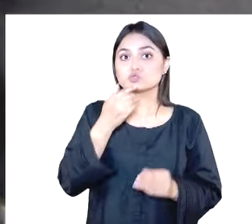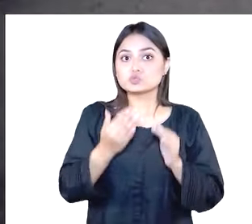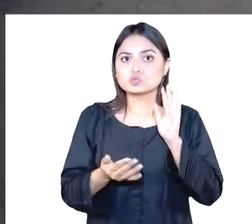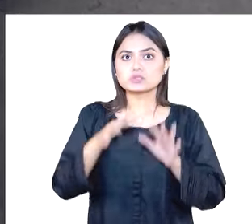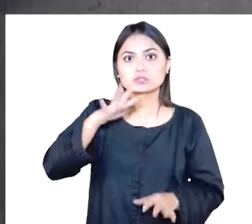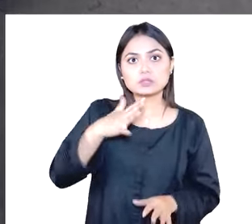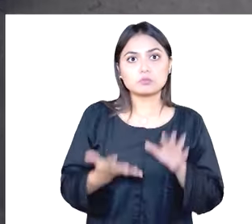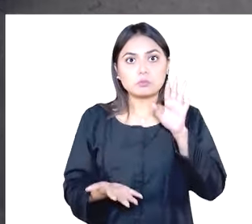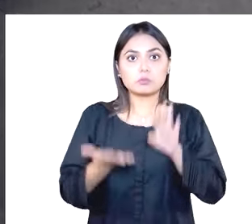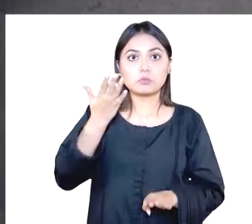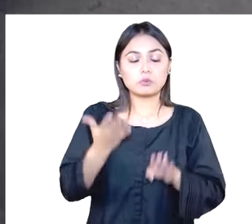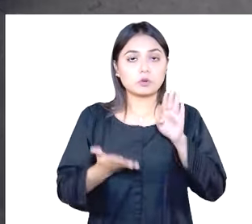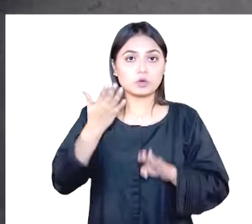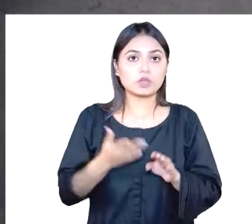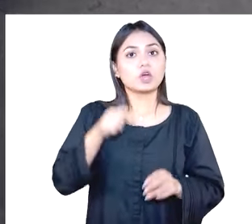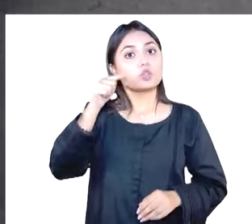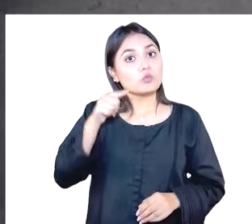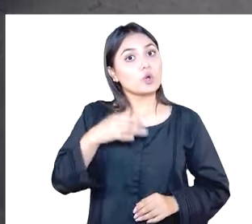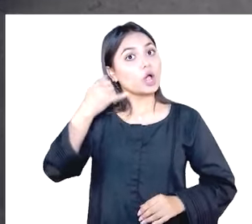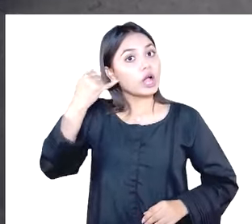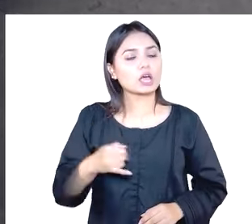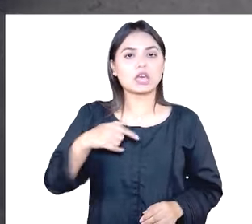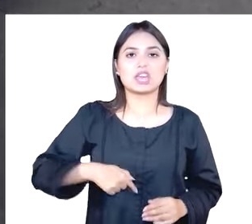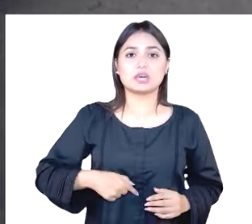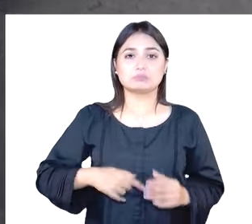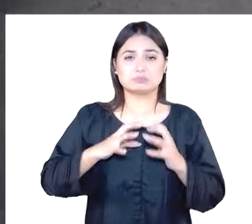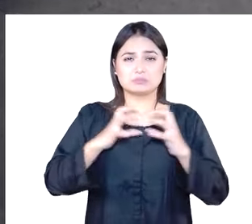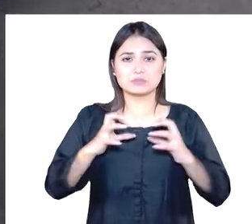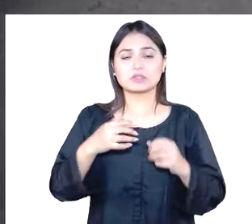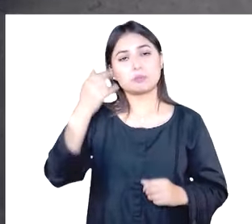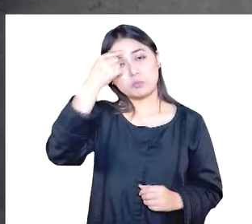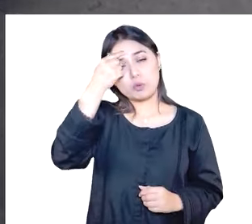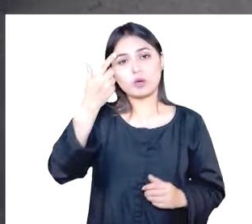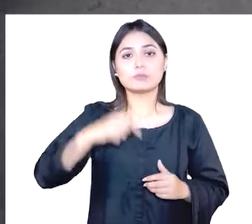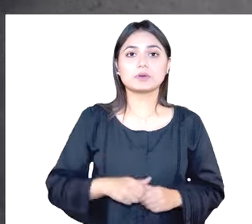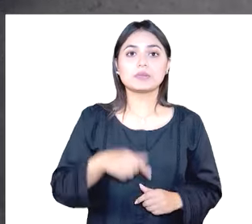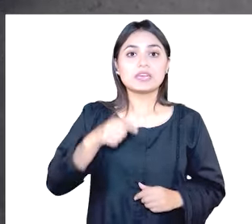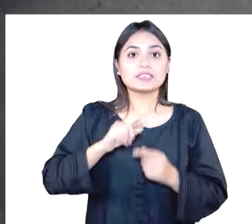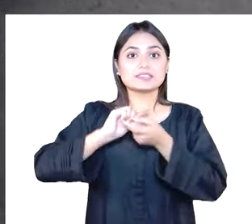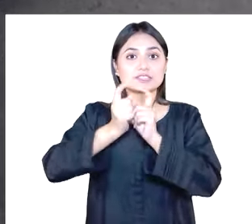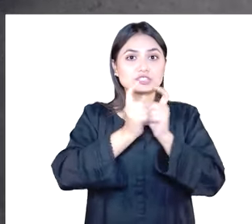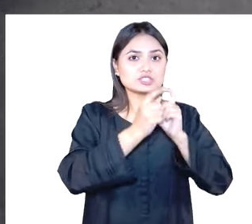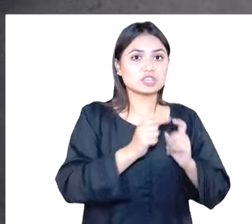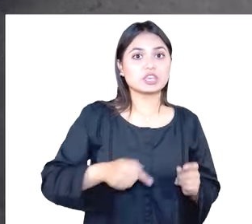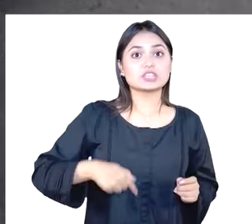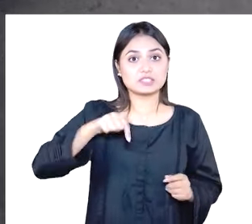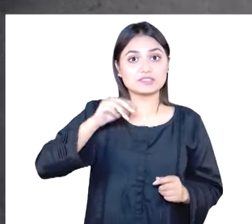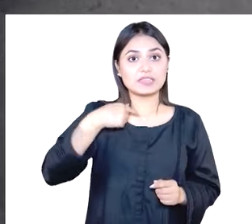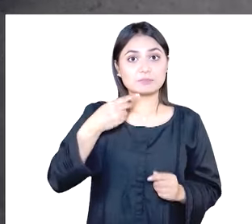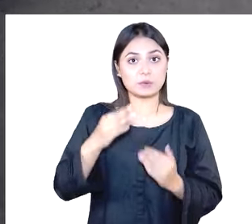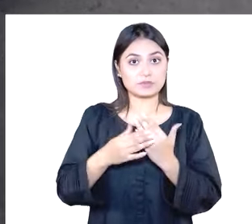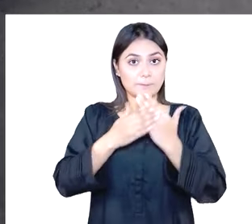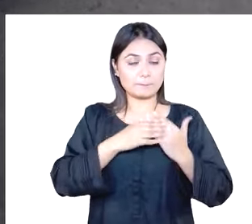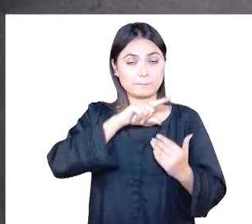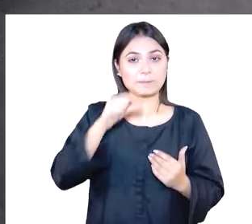अगर मुस्तकिल बुनियाद पर कमी बेशी होती रहे तो यह सोज श का बायस बन सकती है इस रद्द बदल की एक मिसाल मैदे में मौजूद म्यूकस